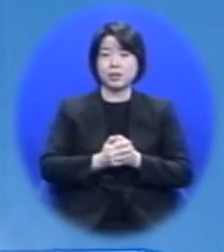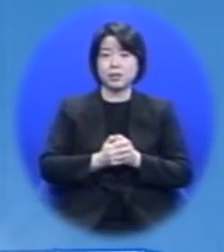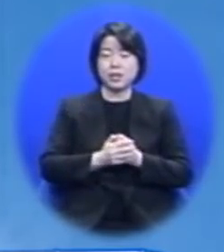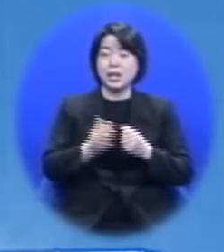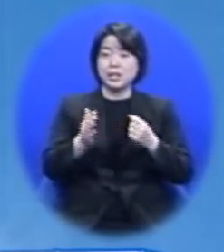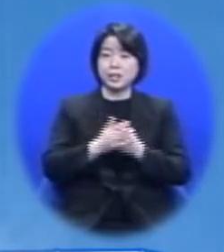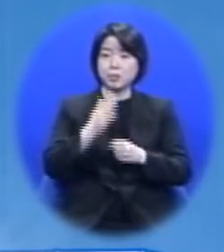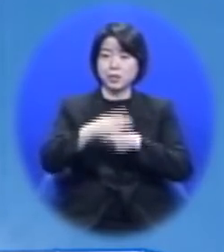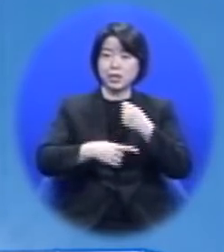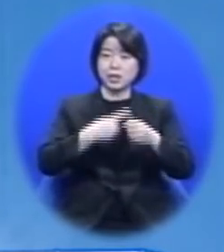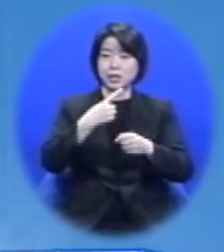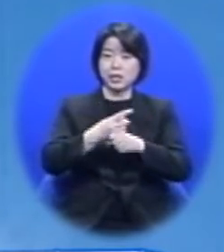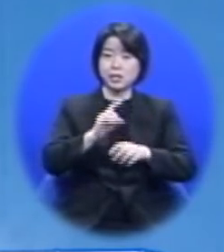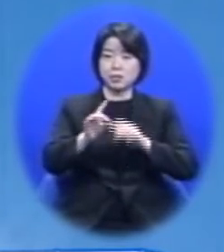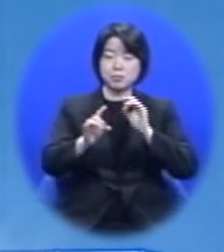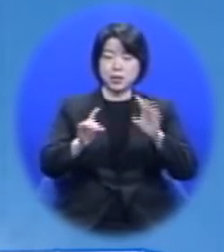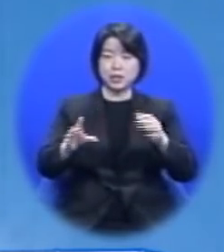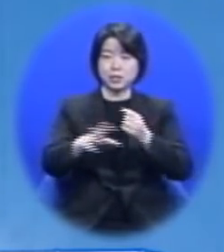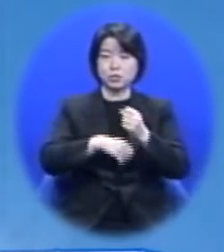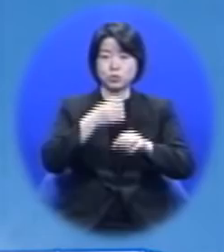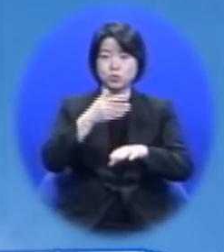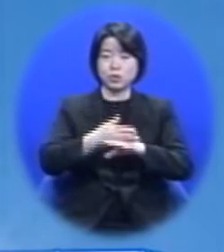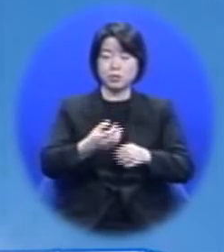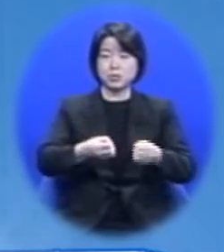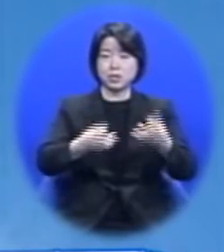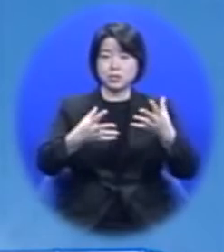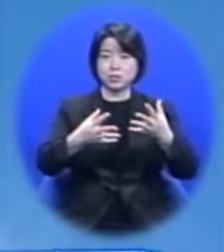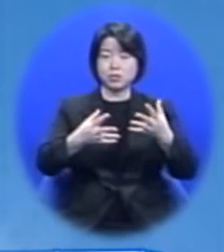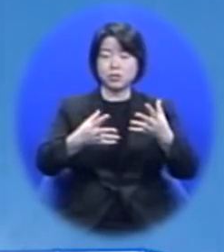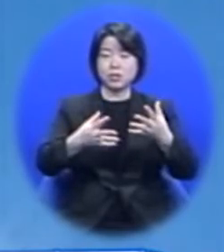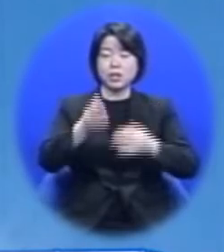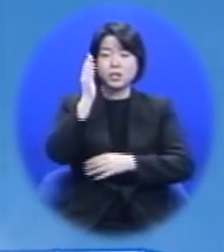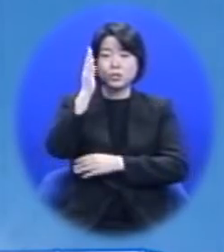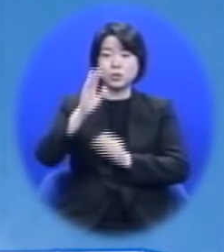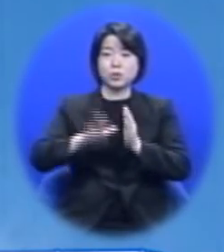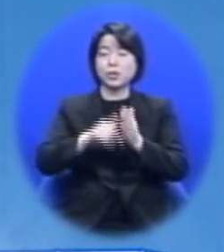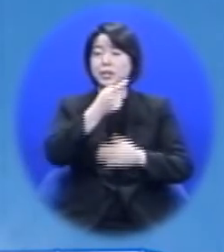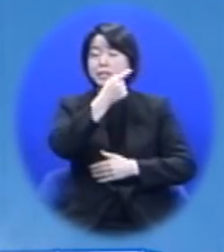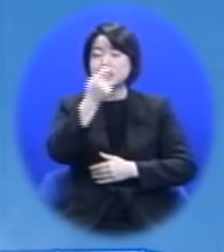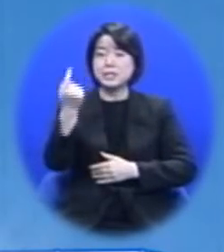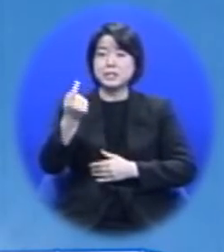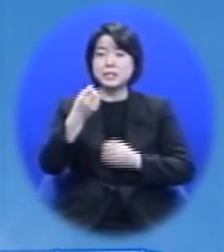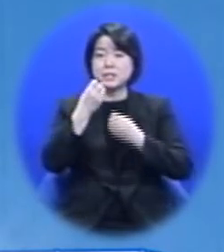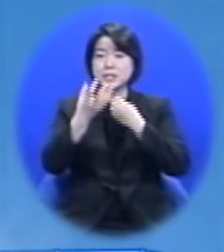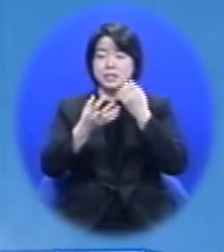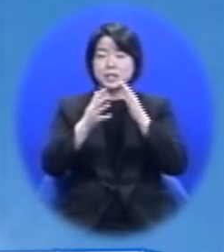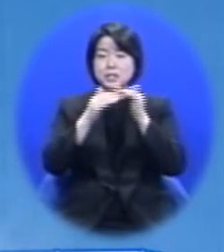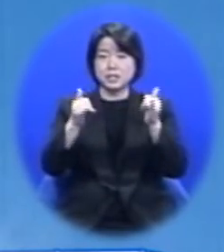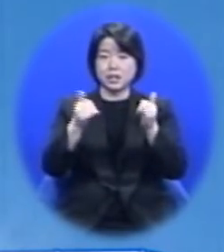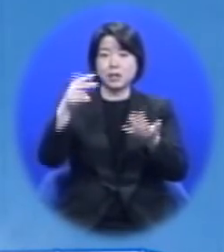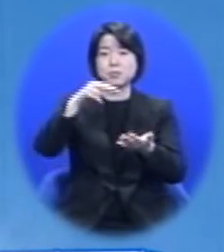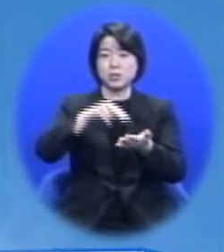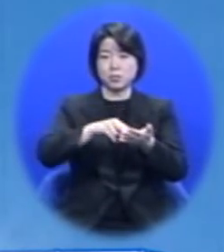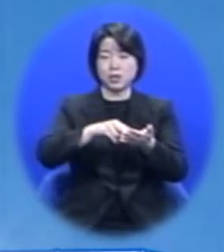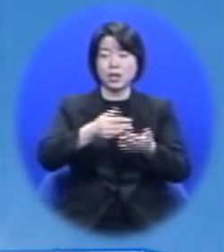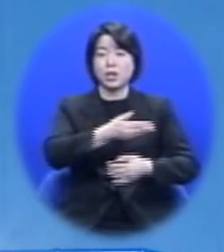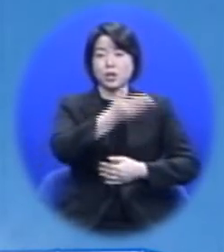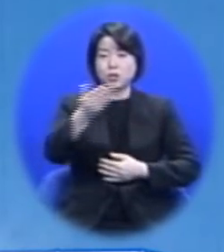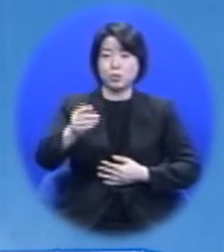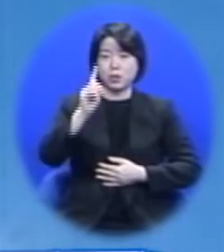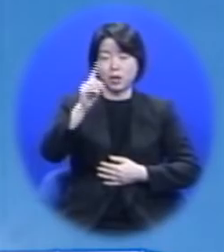해마다 추수감사절 설교를 할 때는 증인을 여러분에게 세웁니다. 오늘도 여러분에게 한 분의